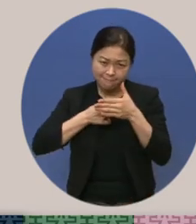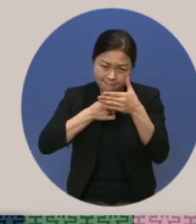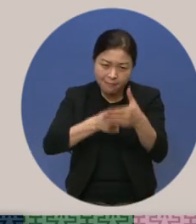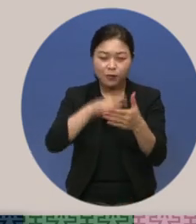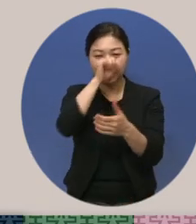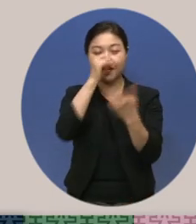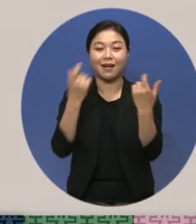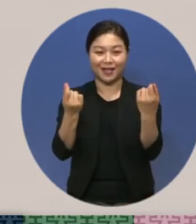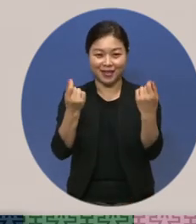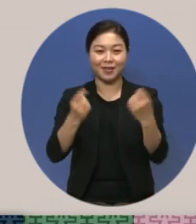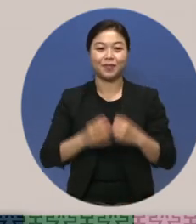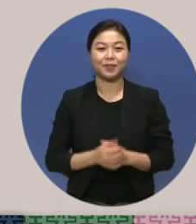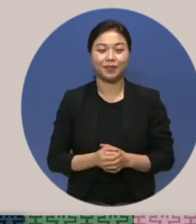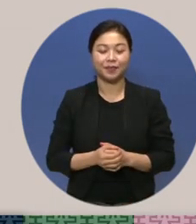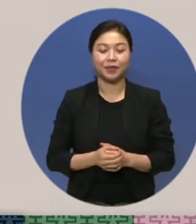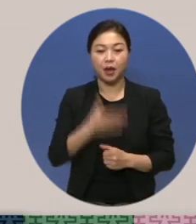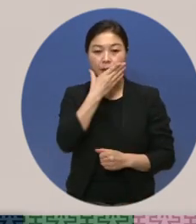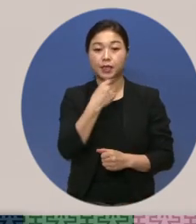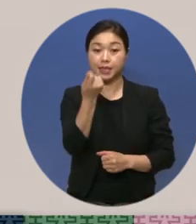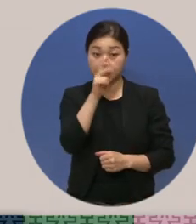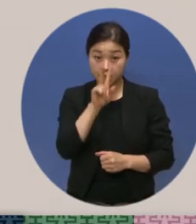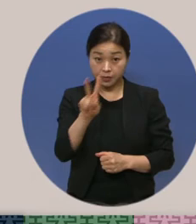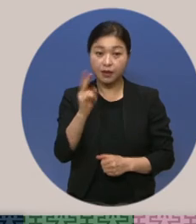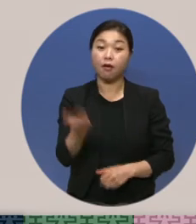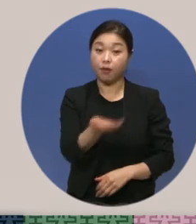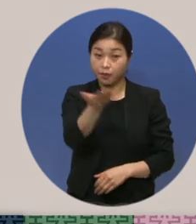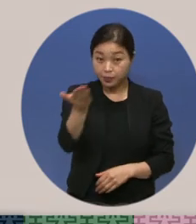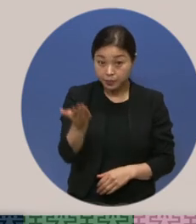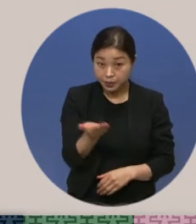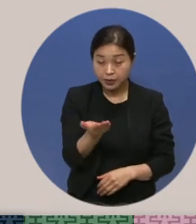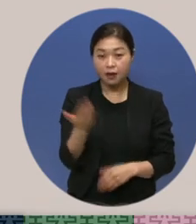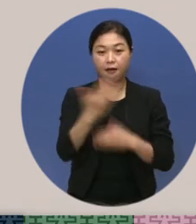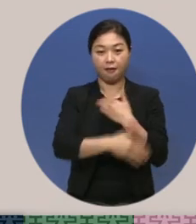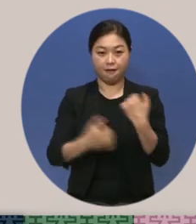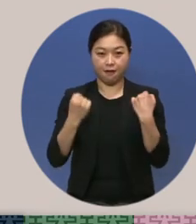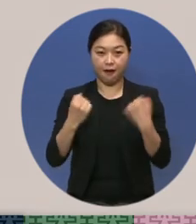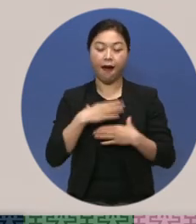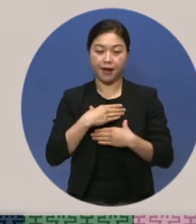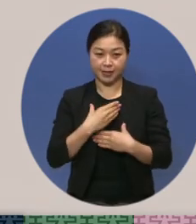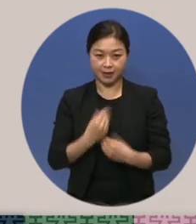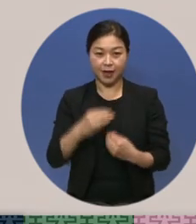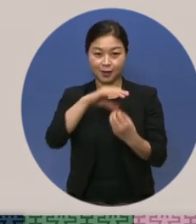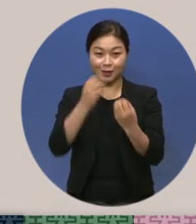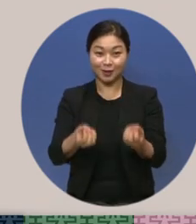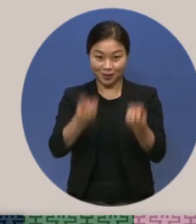것 같습니다. 혹시 TV 시청자 여러분, 건강하고